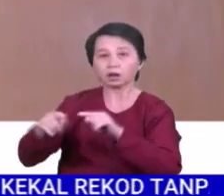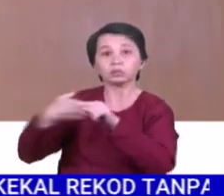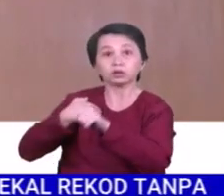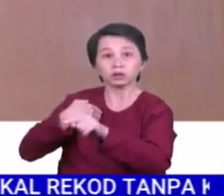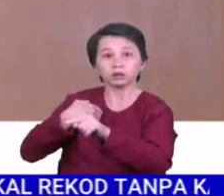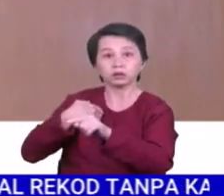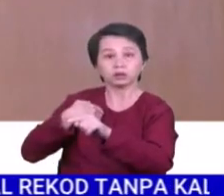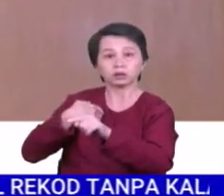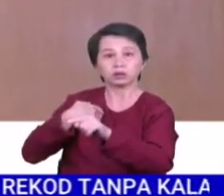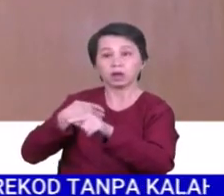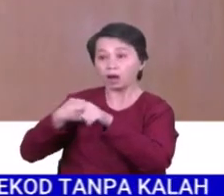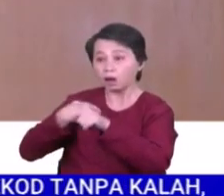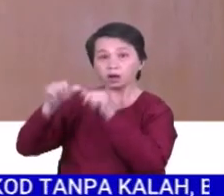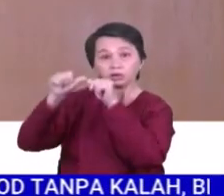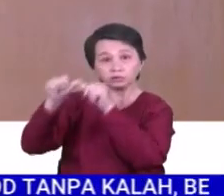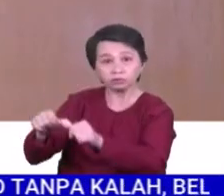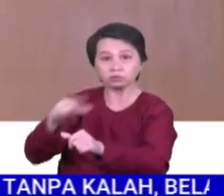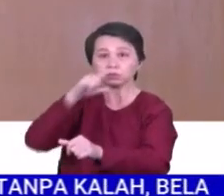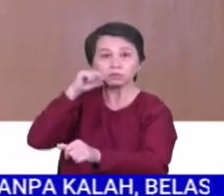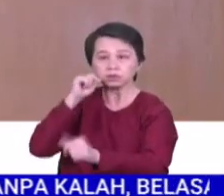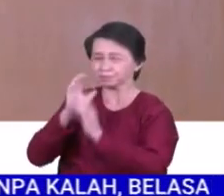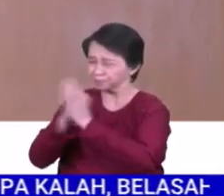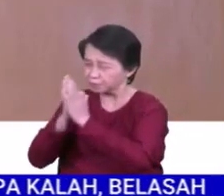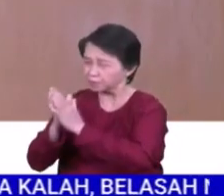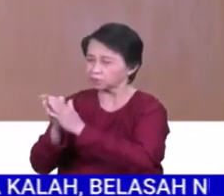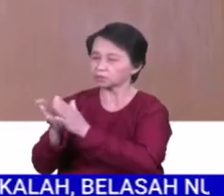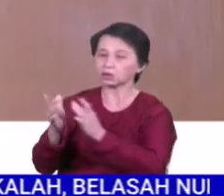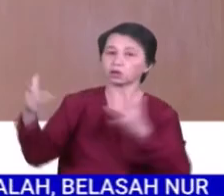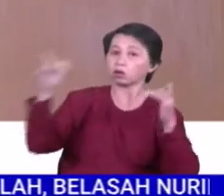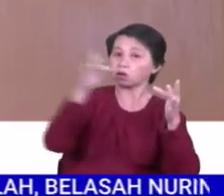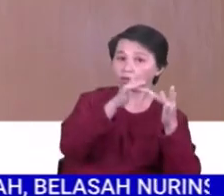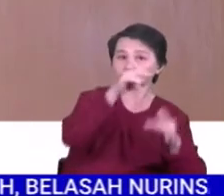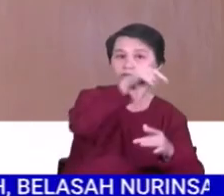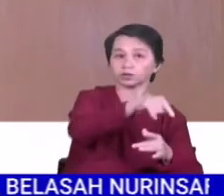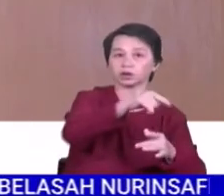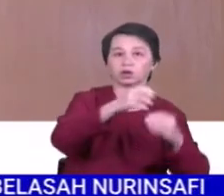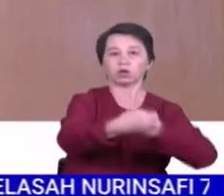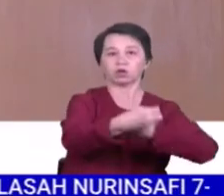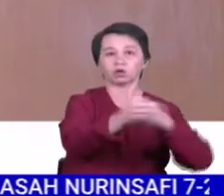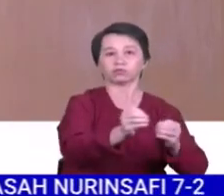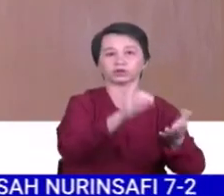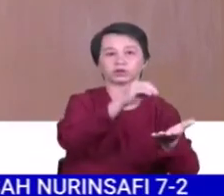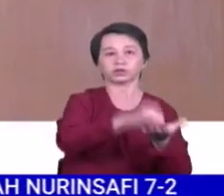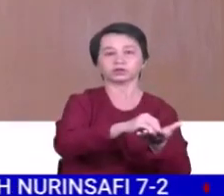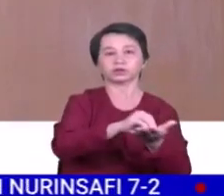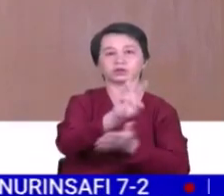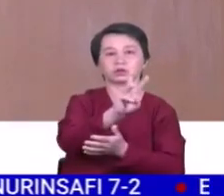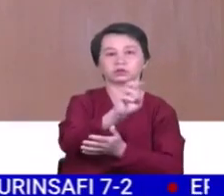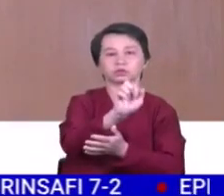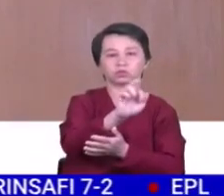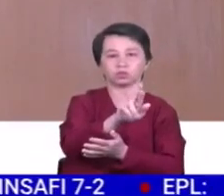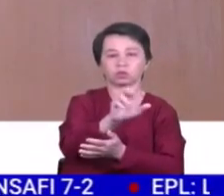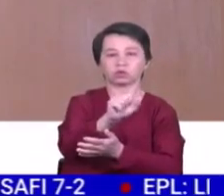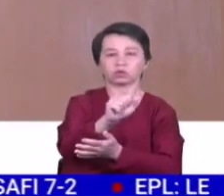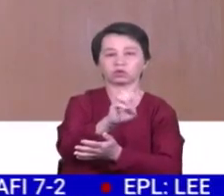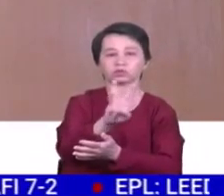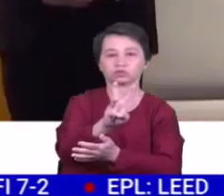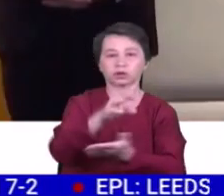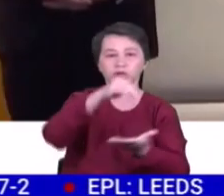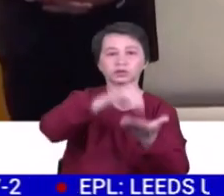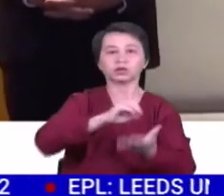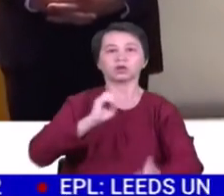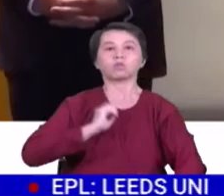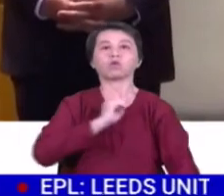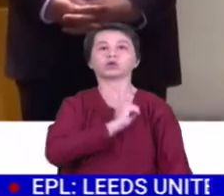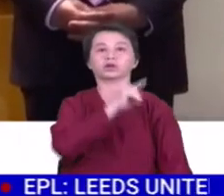di Ukraine, sila hubungi pejabat kita di Warsaw, di Poland.